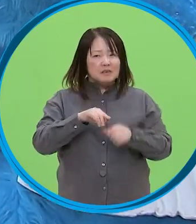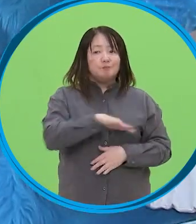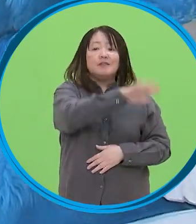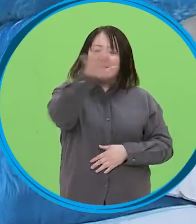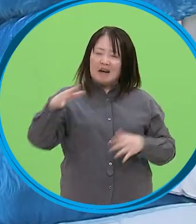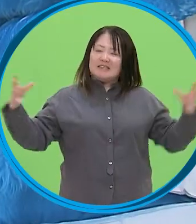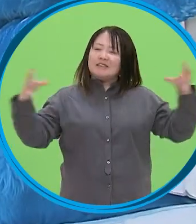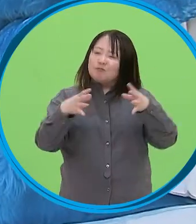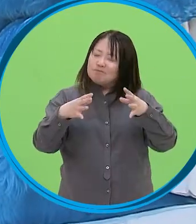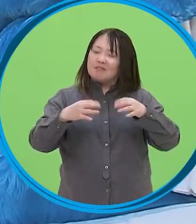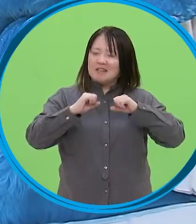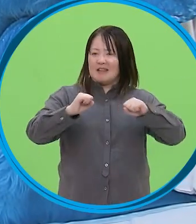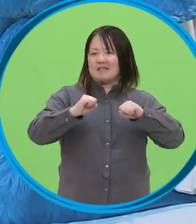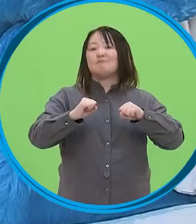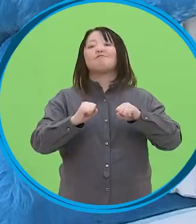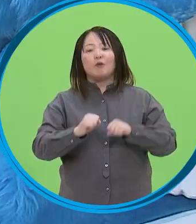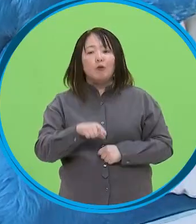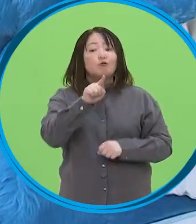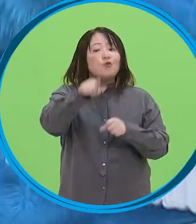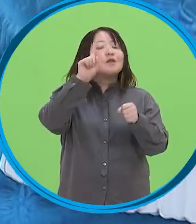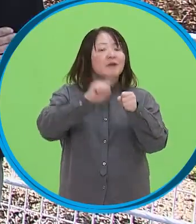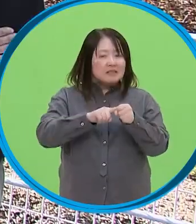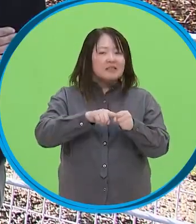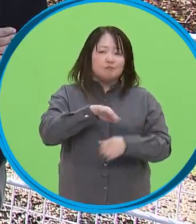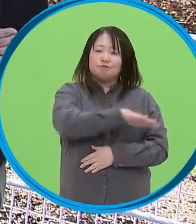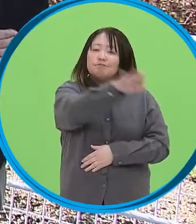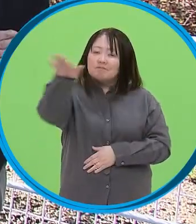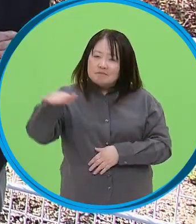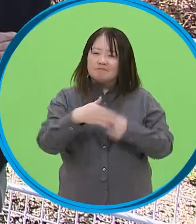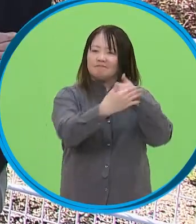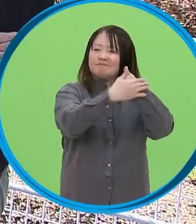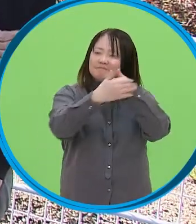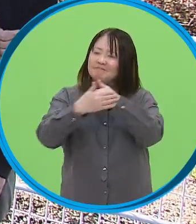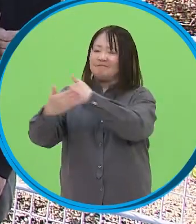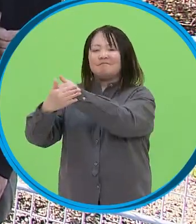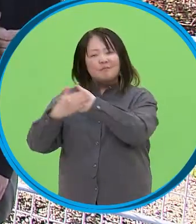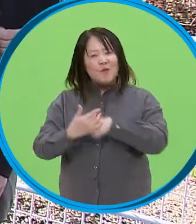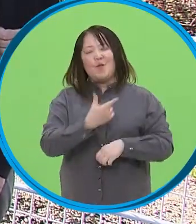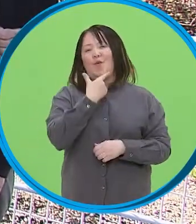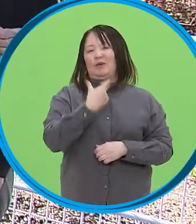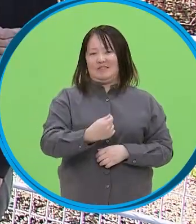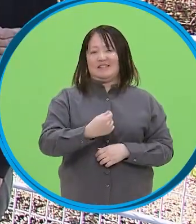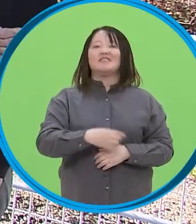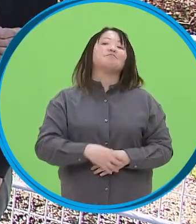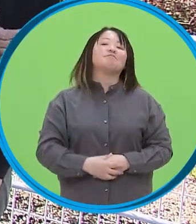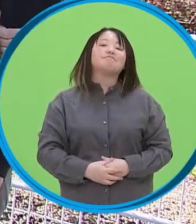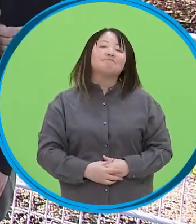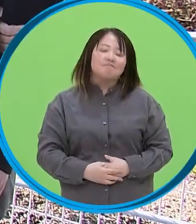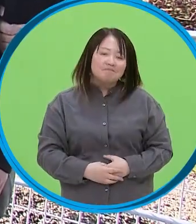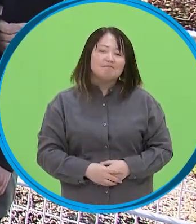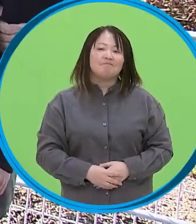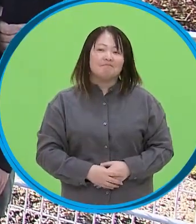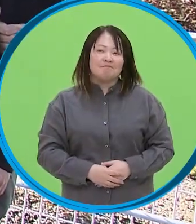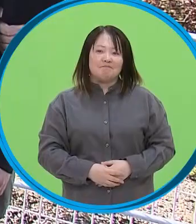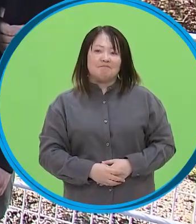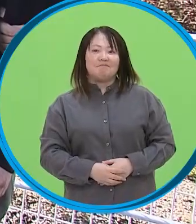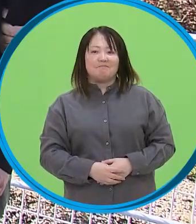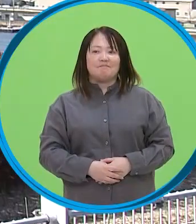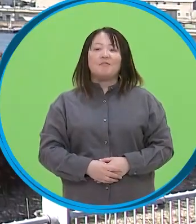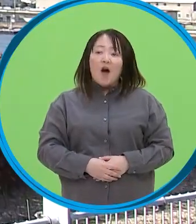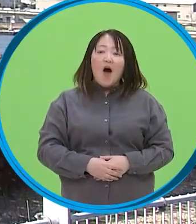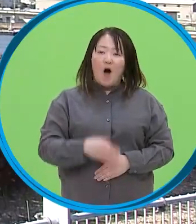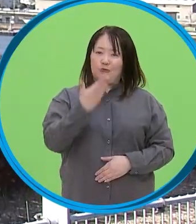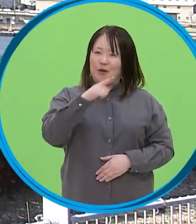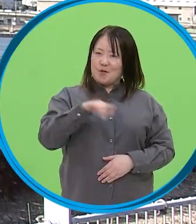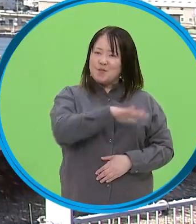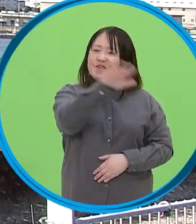んがチーム一丸となることが重要になります。そのためにも多くの人に手に取っていただきたいです。